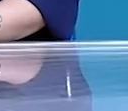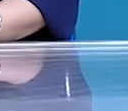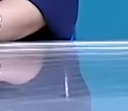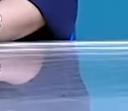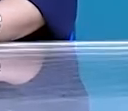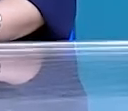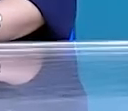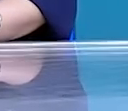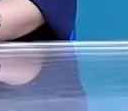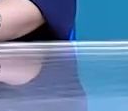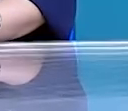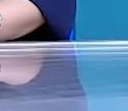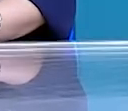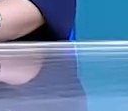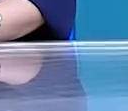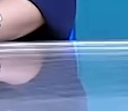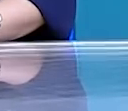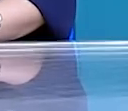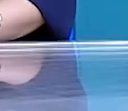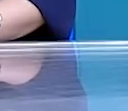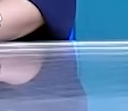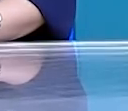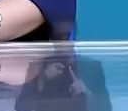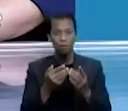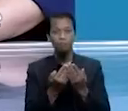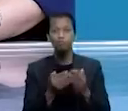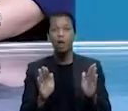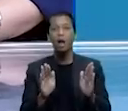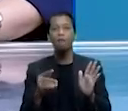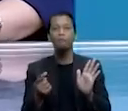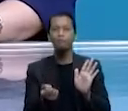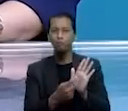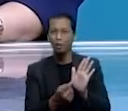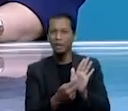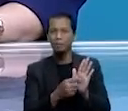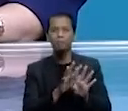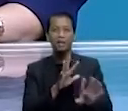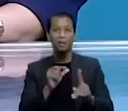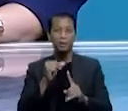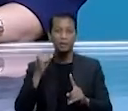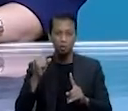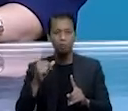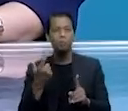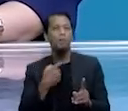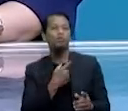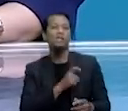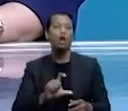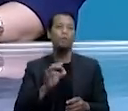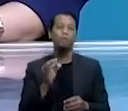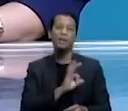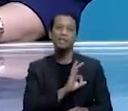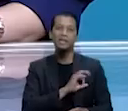Pemirsa, Ketua Umum DPP Partai Perindo Haritanu Sudibyo membuka polling terbuka nasional Partai Perindo untuk kandidat Capres-Cawapres